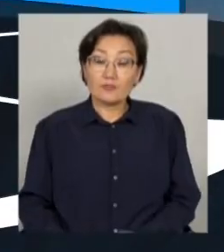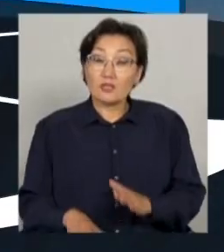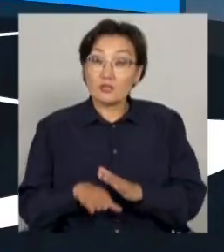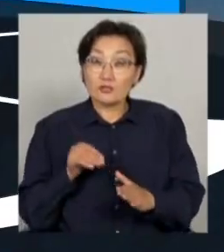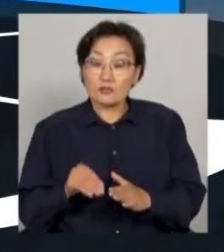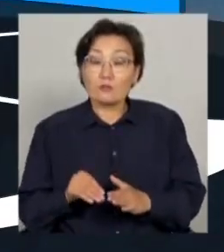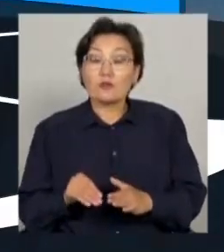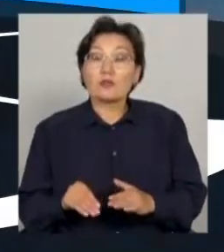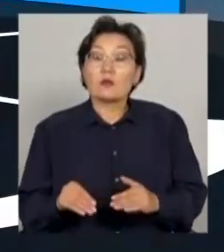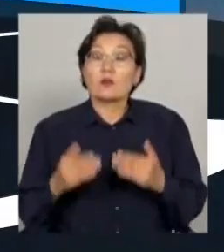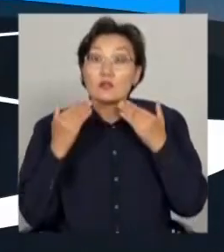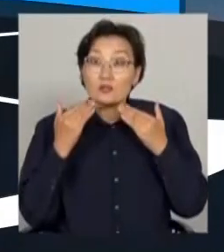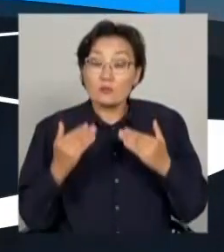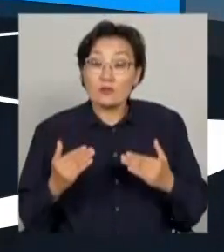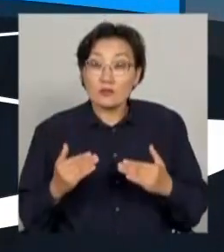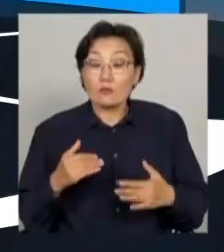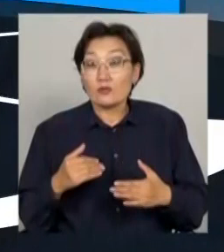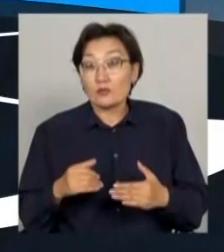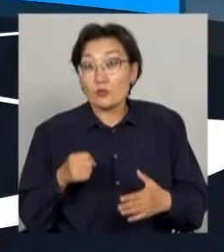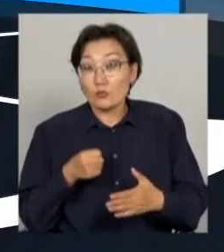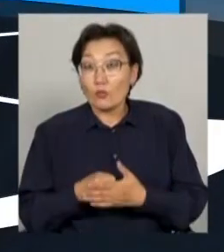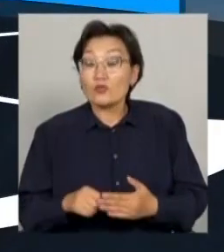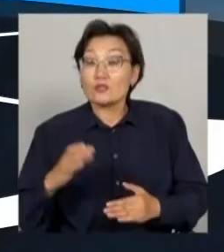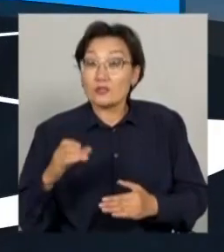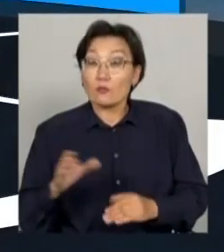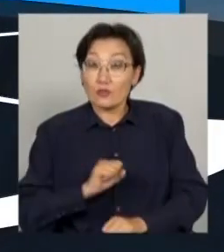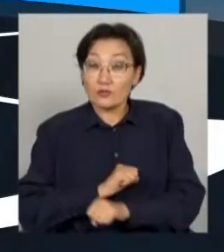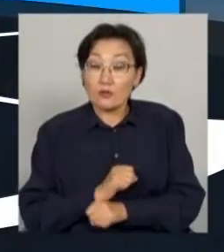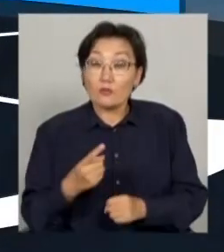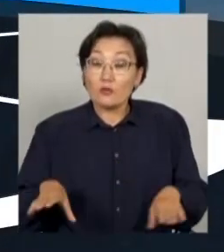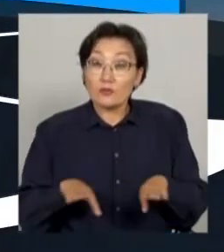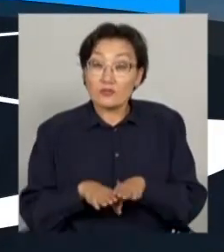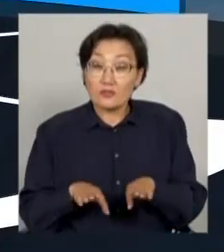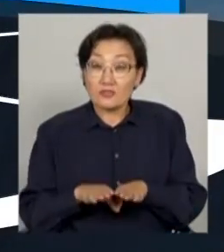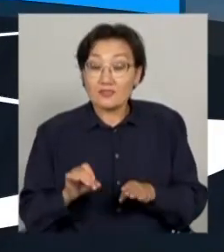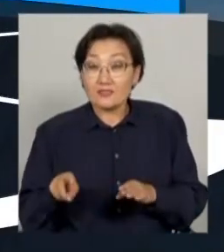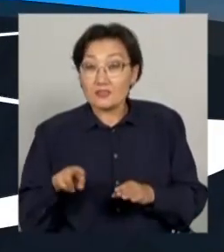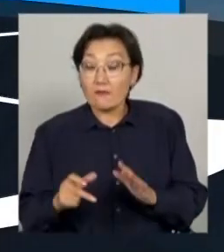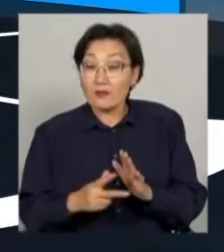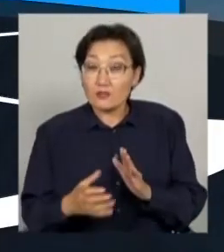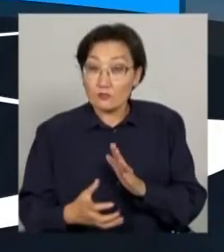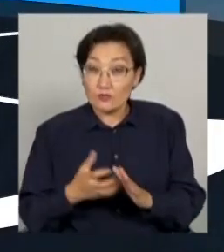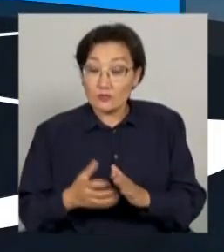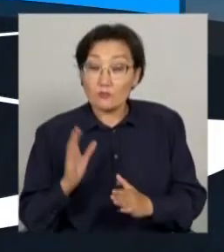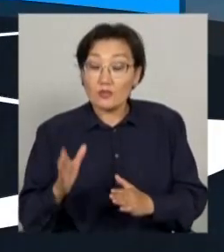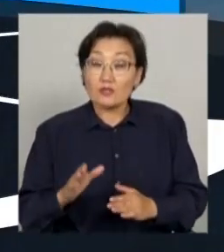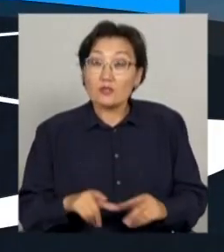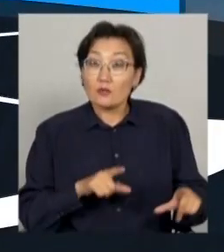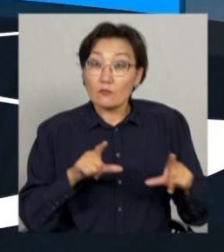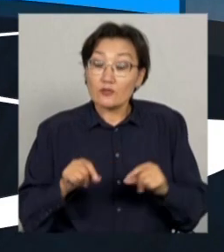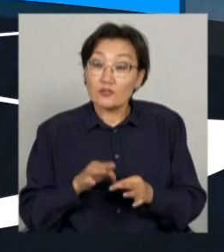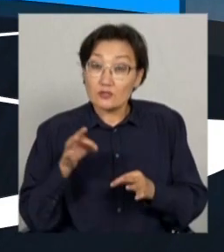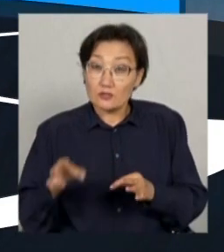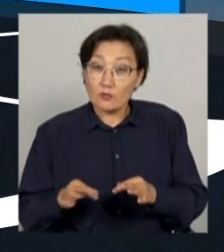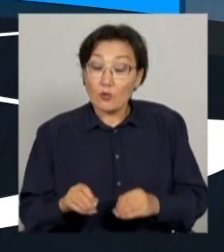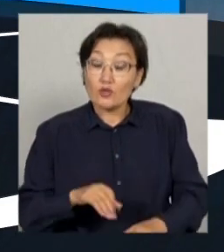Депутаты попрощались с парламентом до сентября. Народные избранники закрыли первую сессию 8-го созыва. Впереди их ждут поездки по регионам